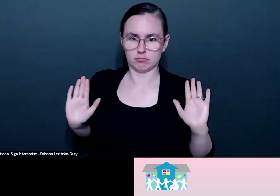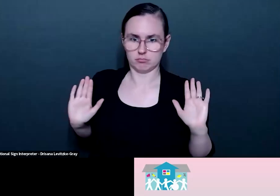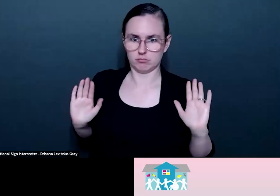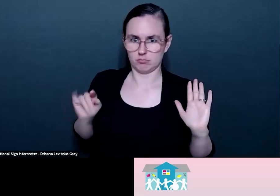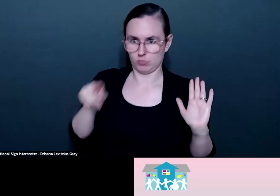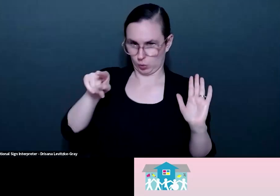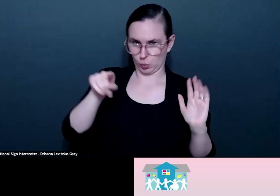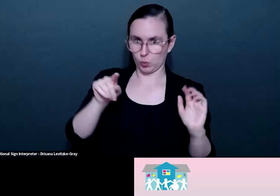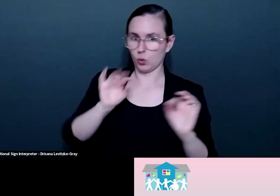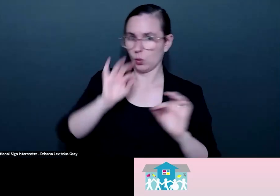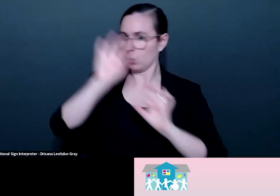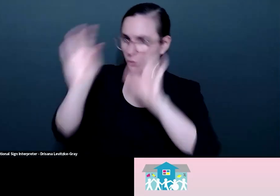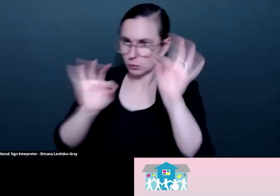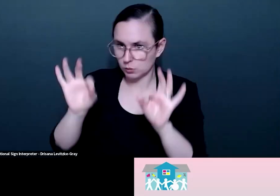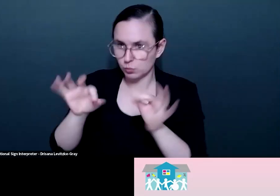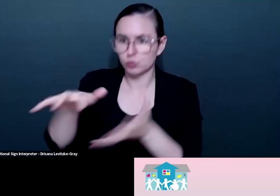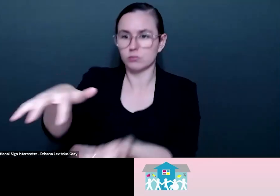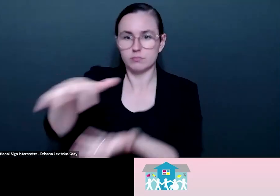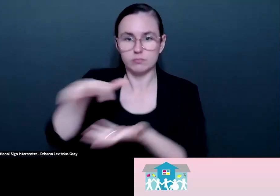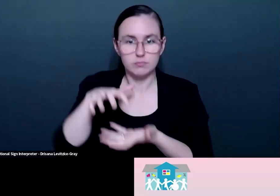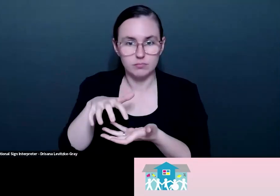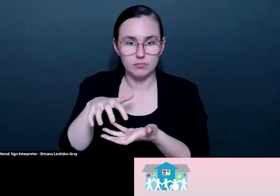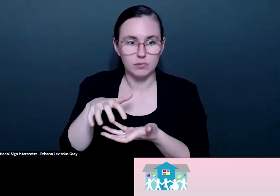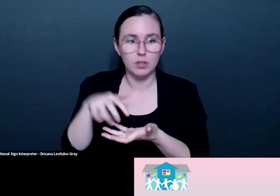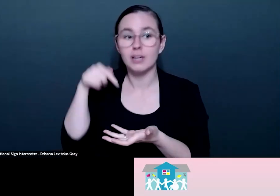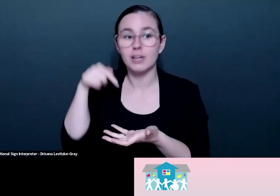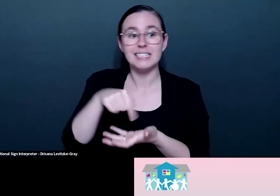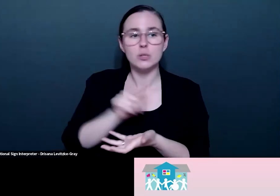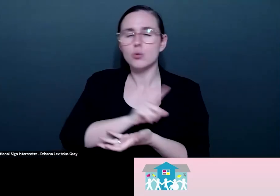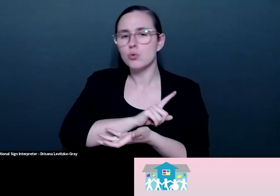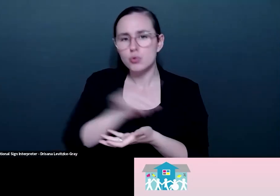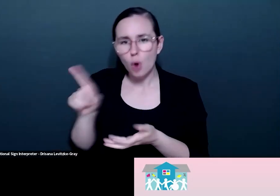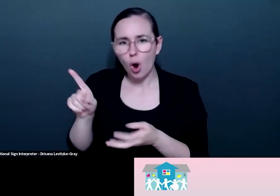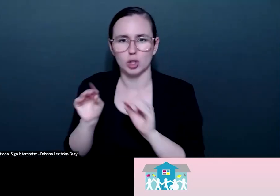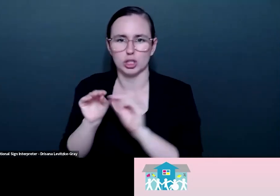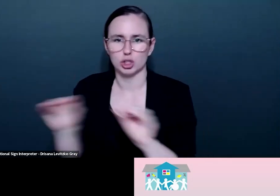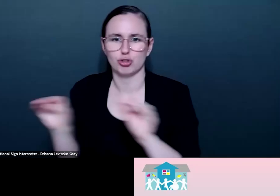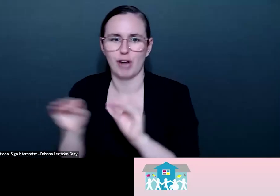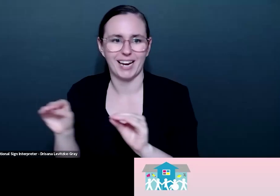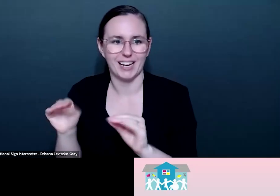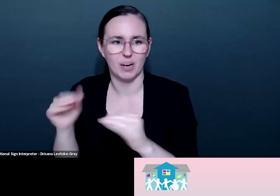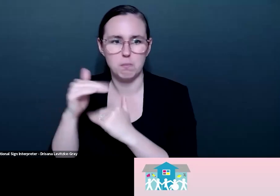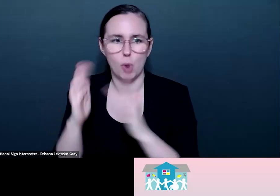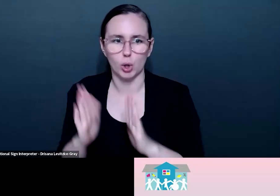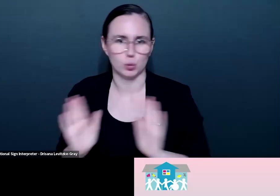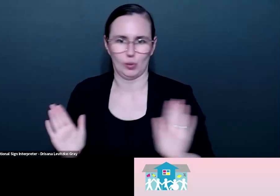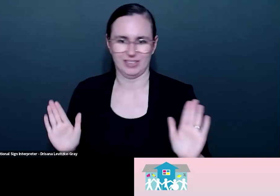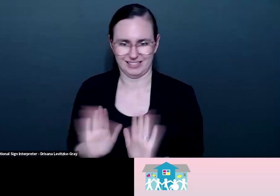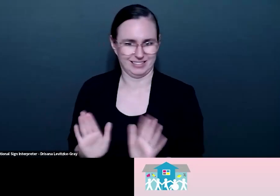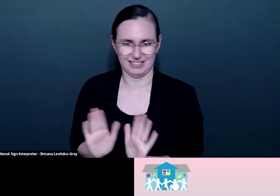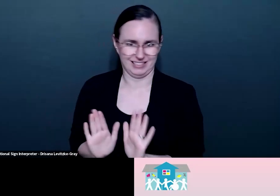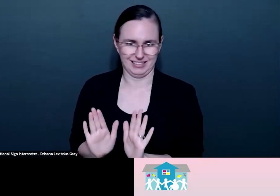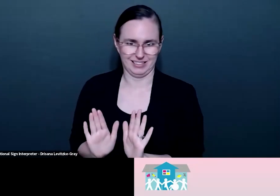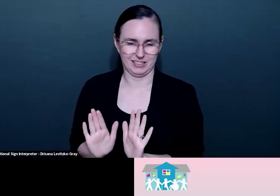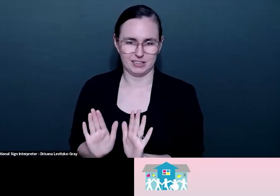C'est pas par exemple un training, mais pour collecter les données, on utilise